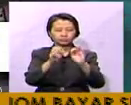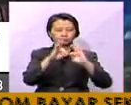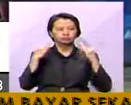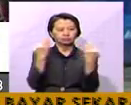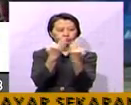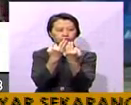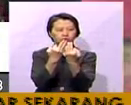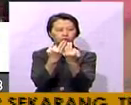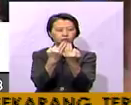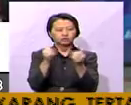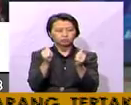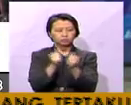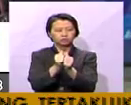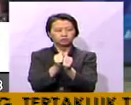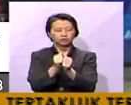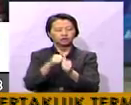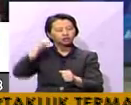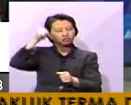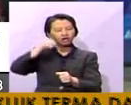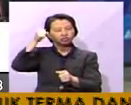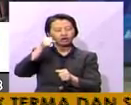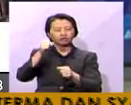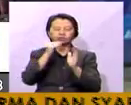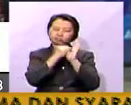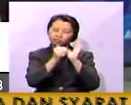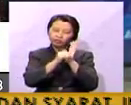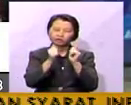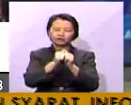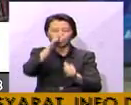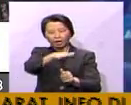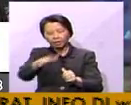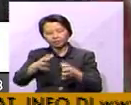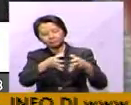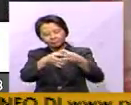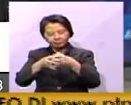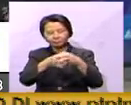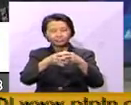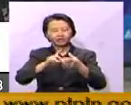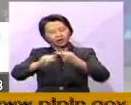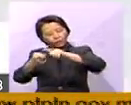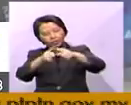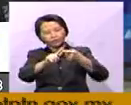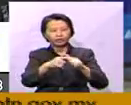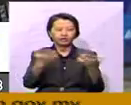keluarga, dengan saudara mara semua, adik-beradik, terus semua kawan-kawan.